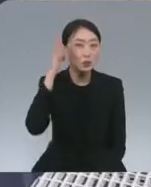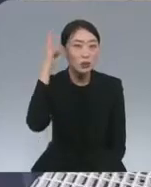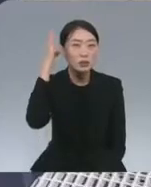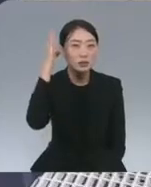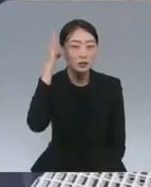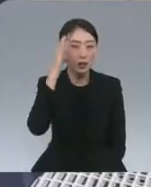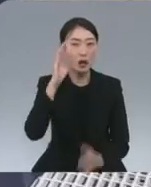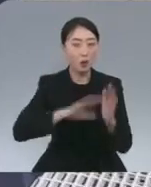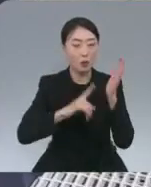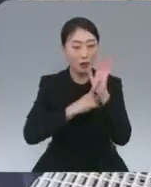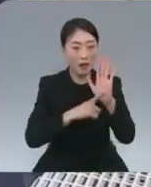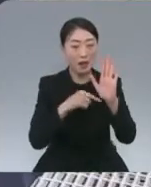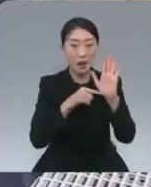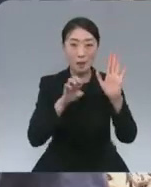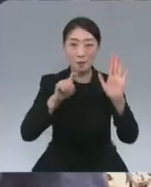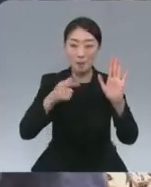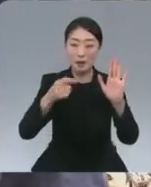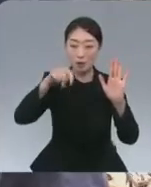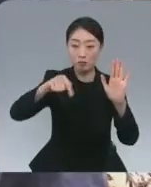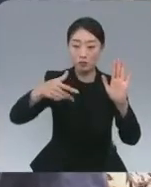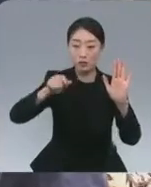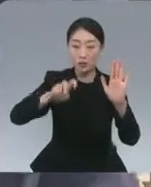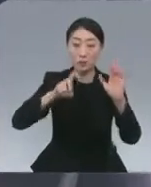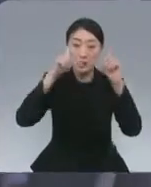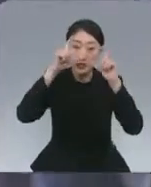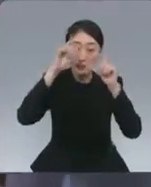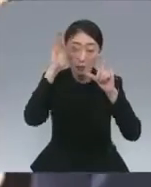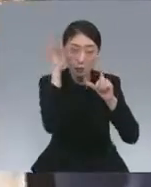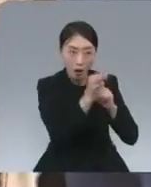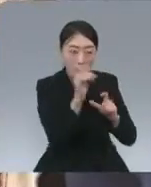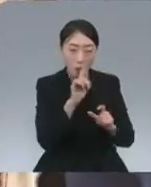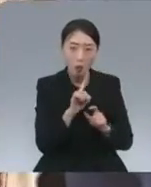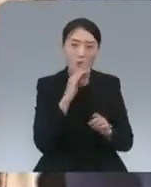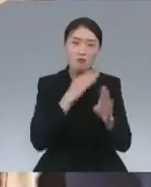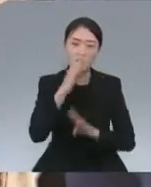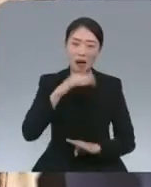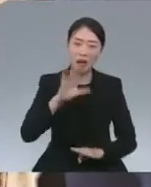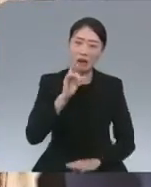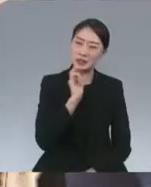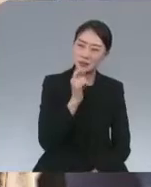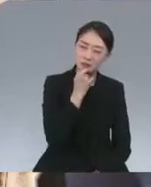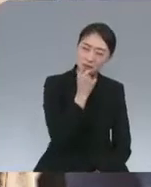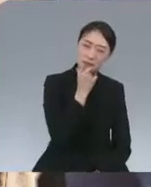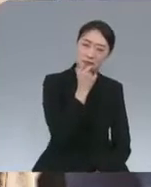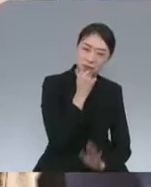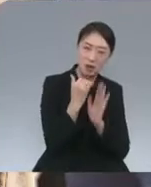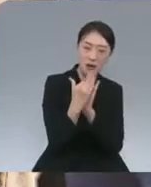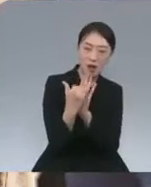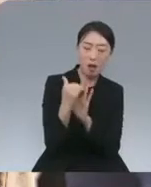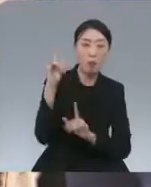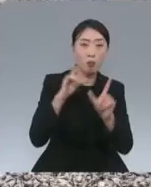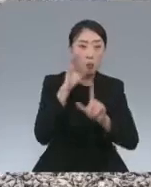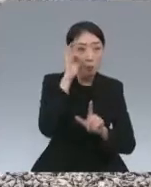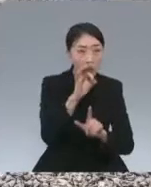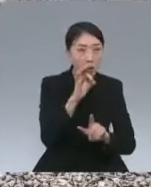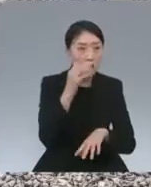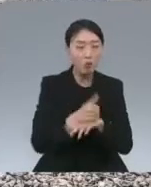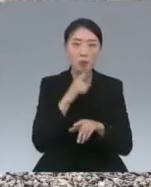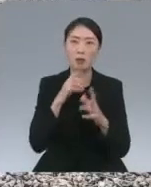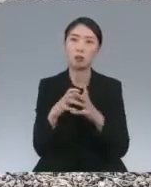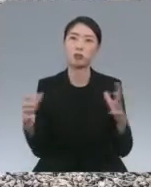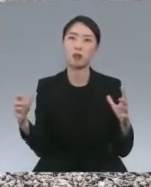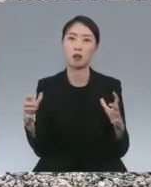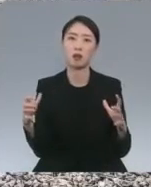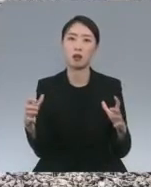lorsqu'il prenait la fuite après avoir tué leurs 16 collègue le ministre de la réunification de l'époque kim young-chun elle avait justifié la décision